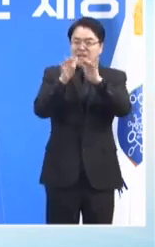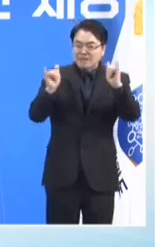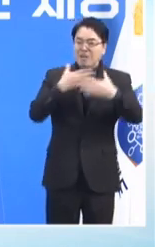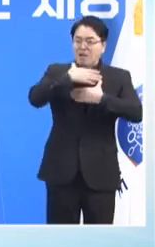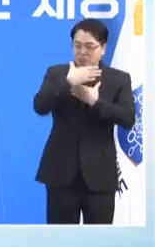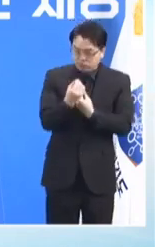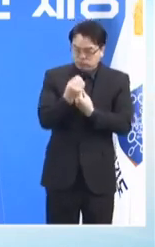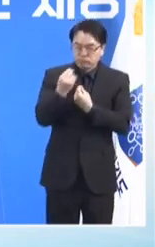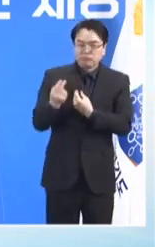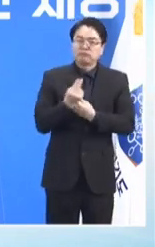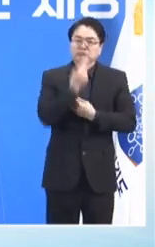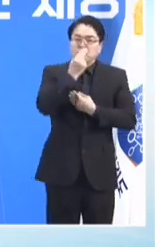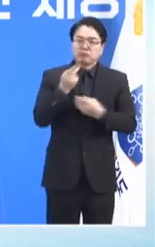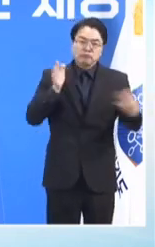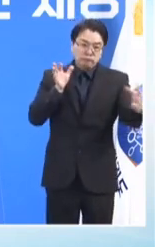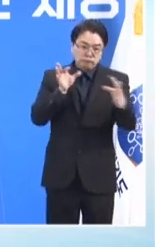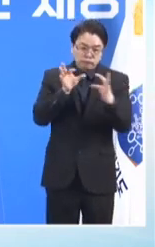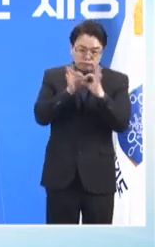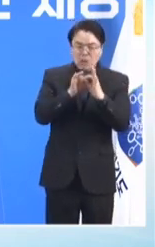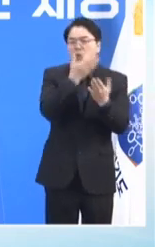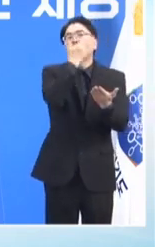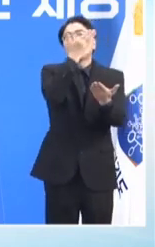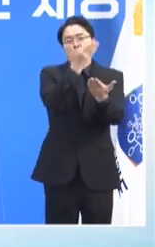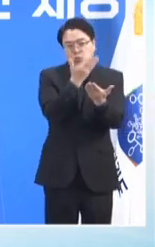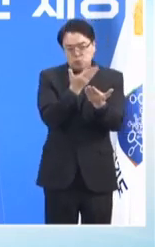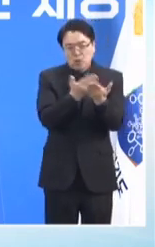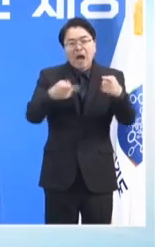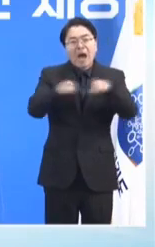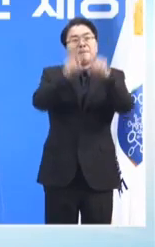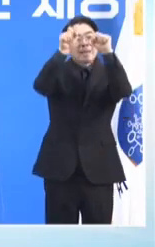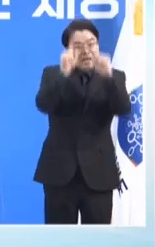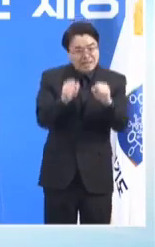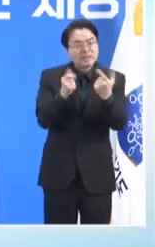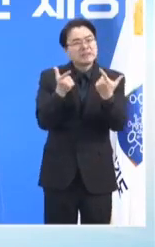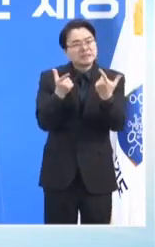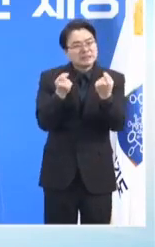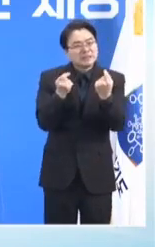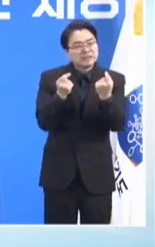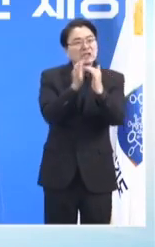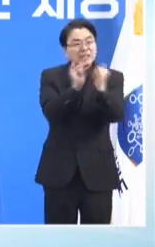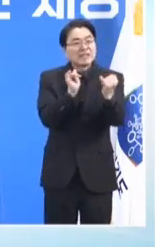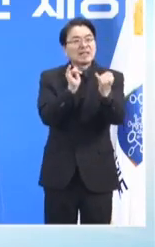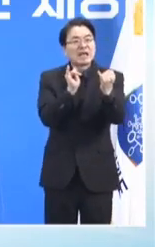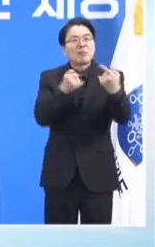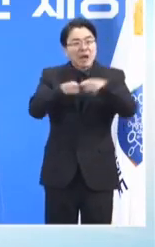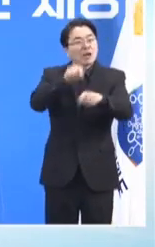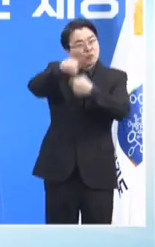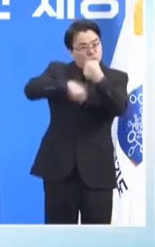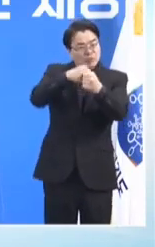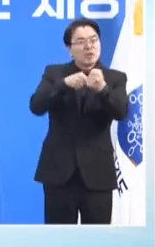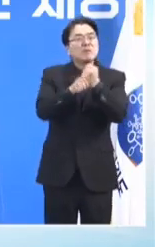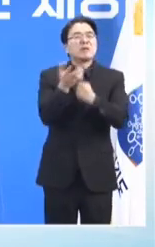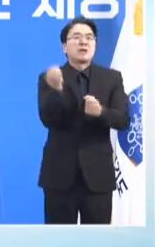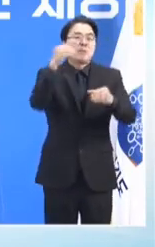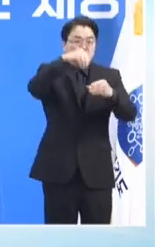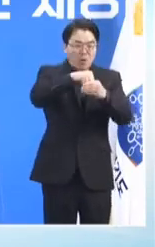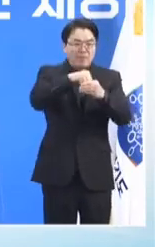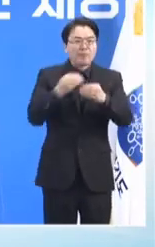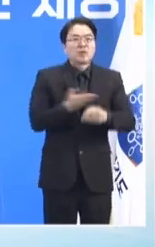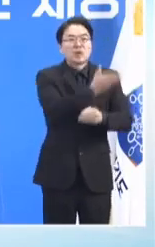및 생명과 직결되는 소중한 공존의 대상이라는 사실을 이번 기회에 도민과 함께